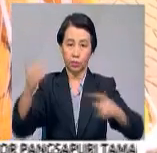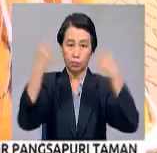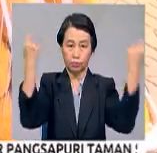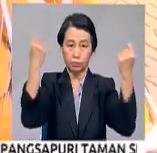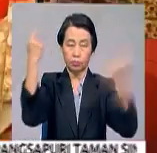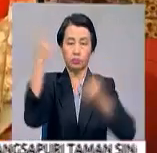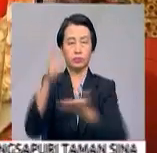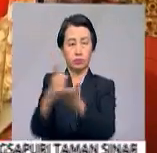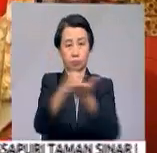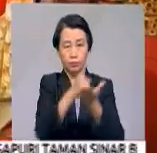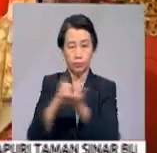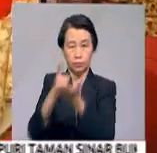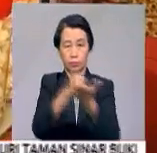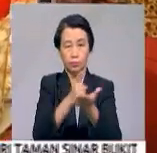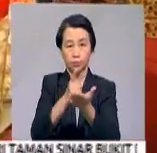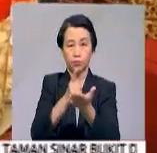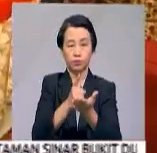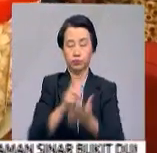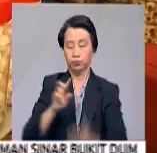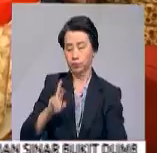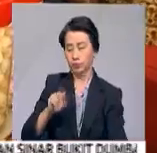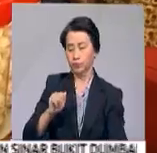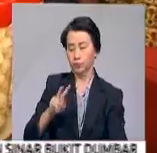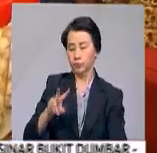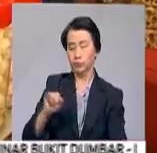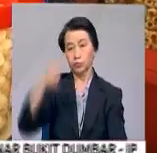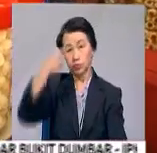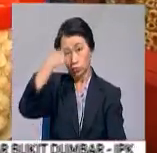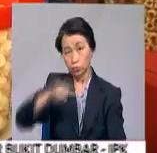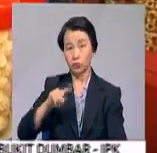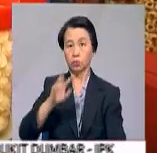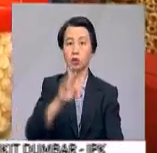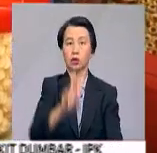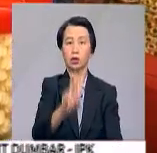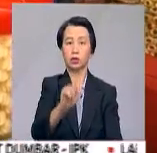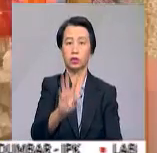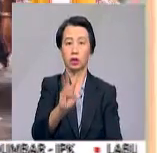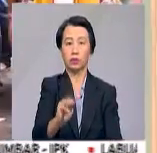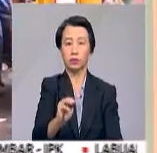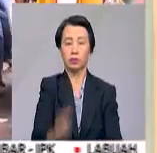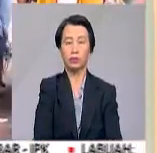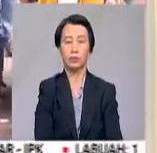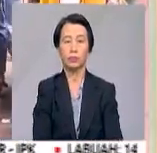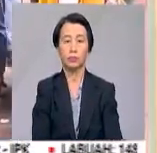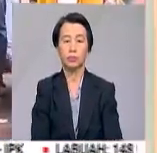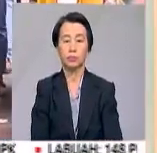hari Deepavali. Ravindran Sanmugam, RTM.